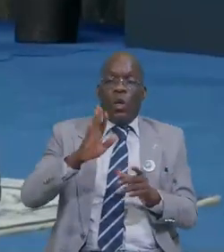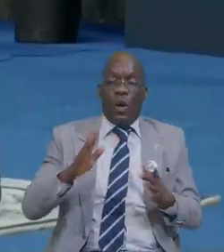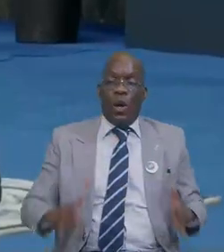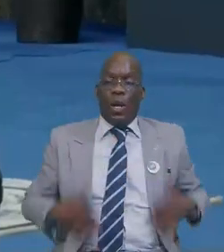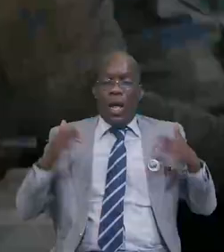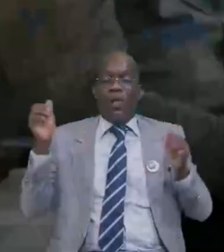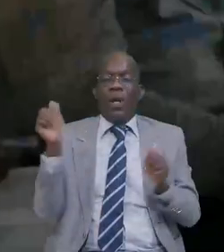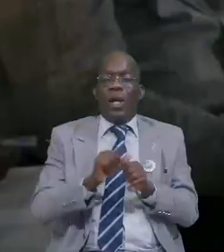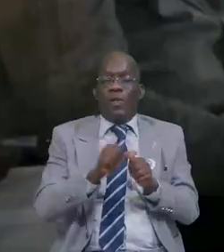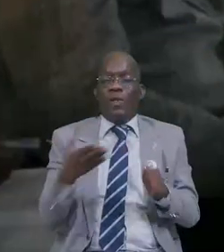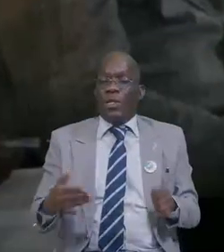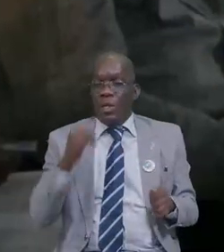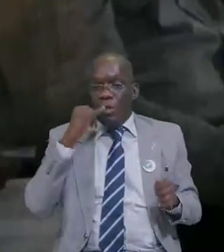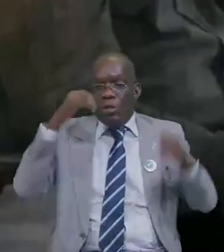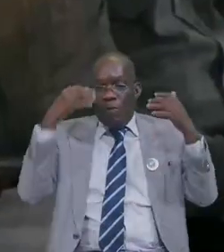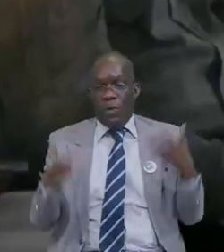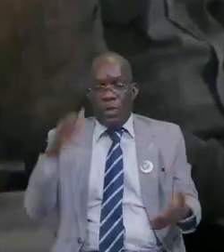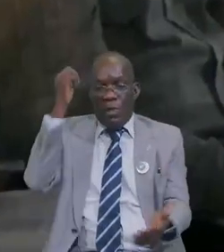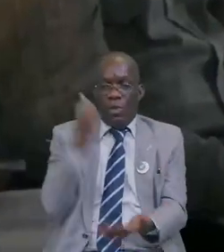ce soir, tout sera réglé.